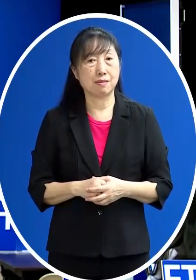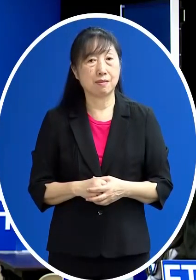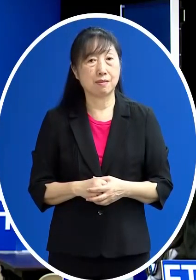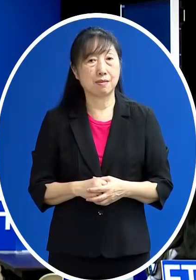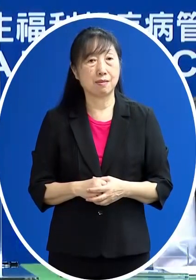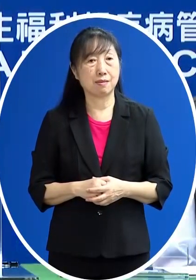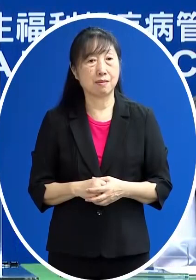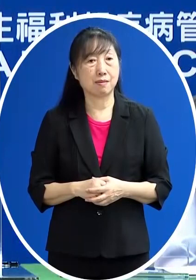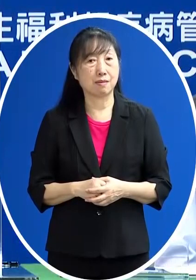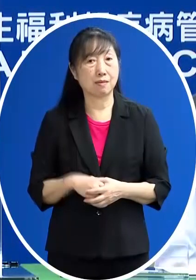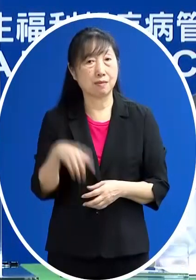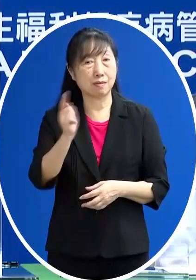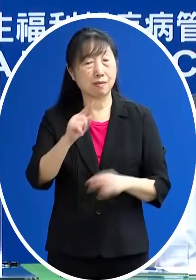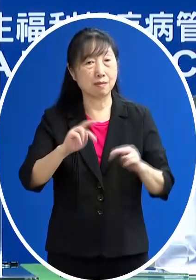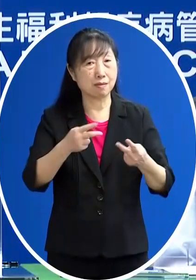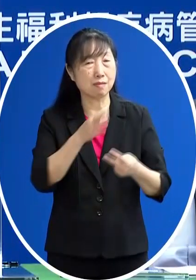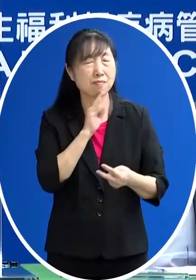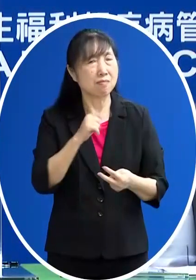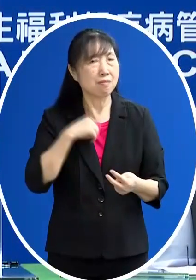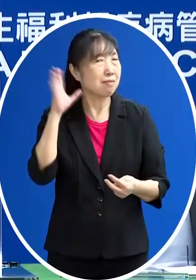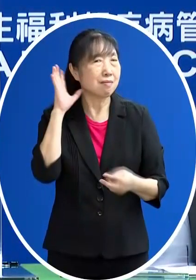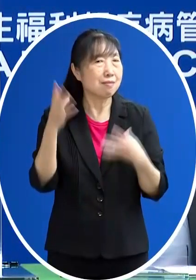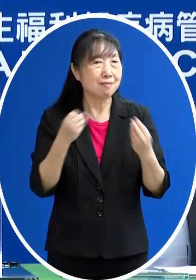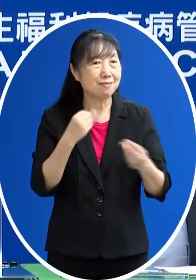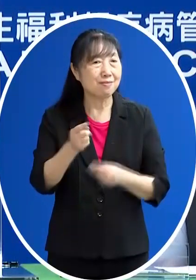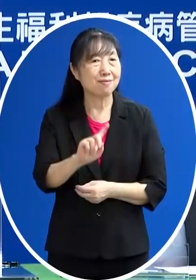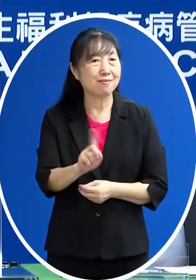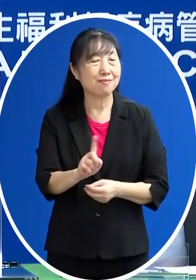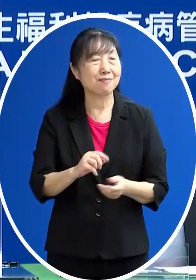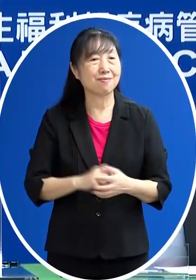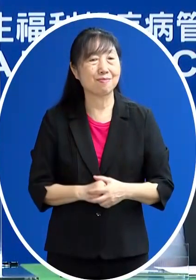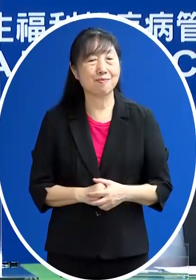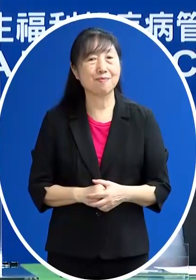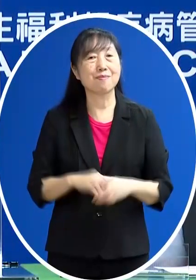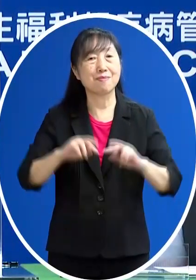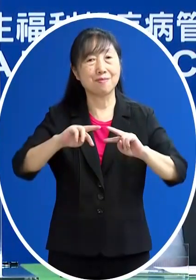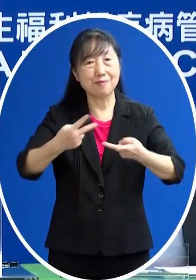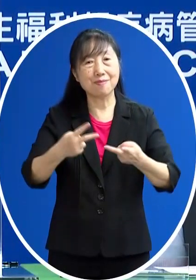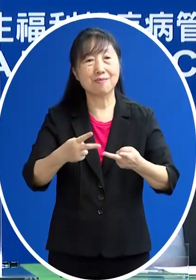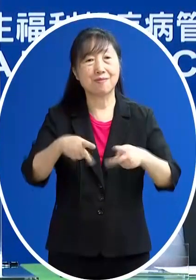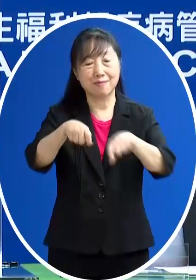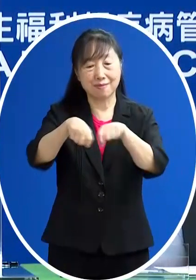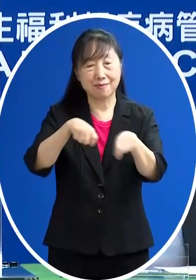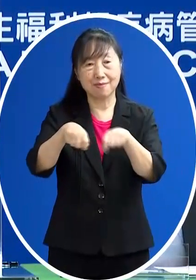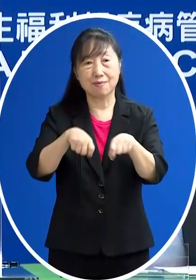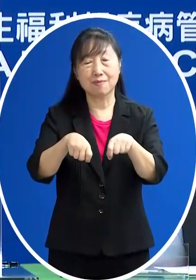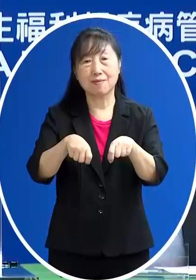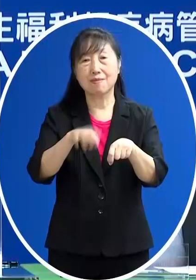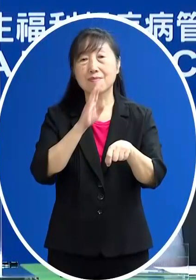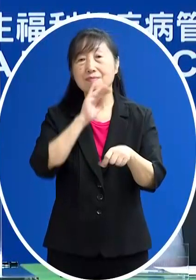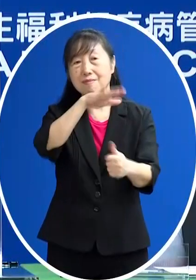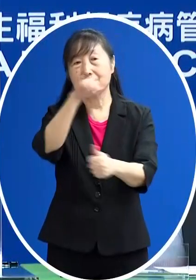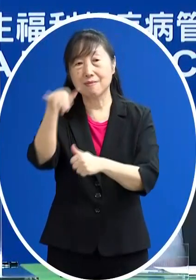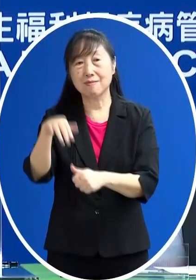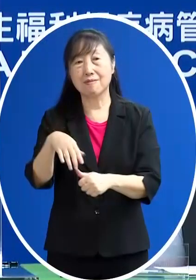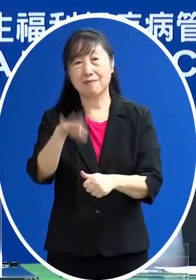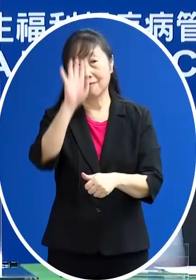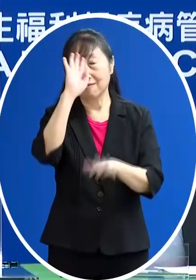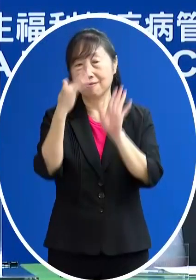防疫旅馆怎么样改变？我没有听清楚。 说要改变战略，16间防疫旅馆的准